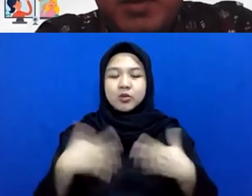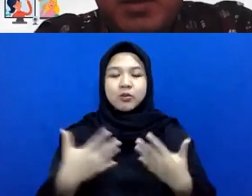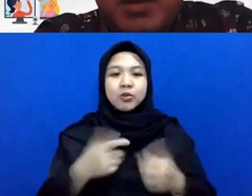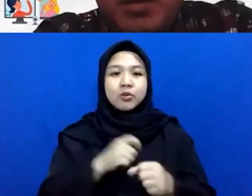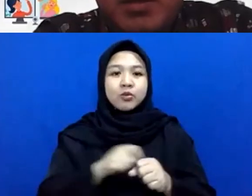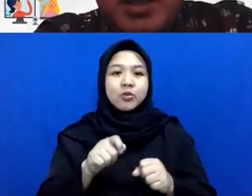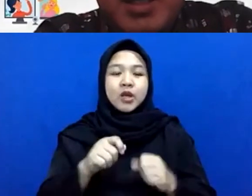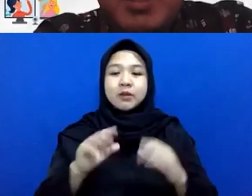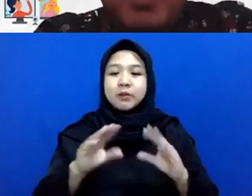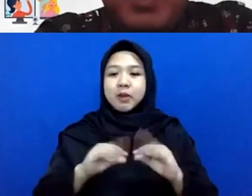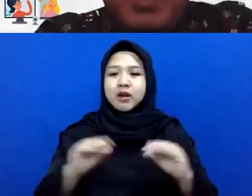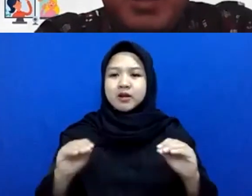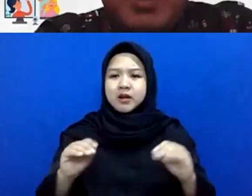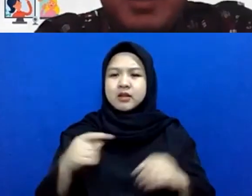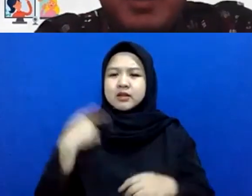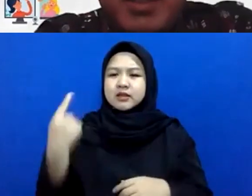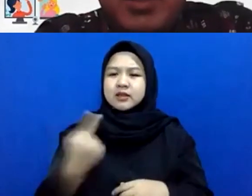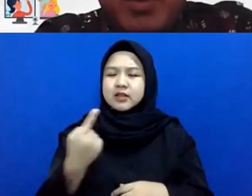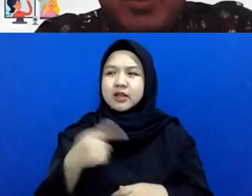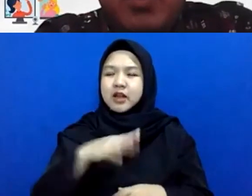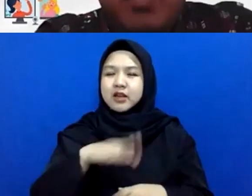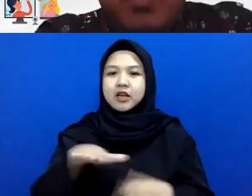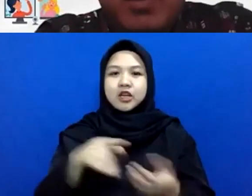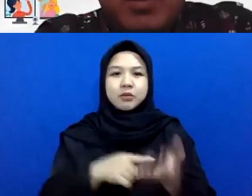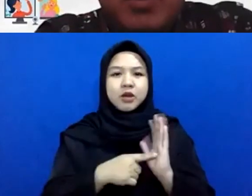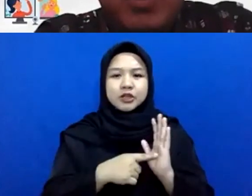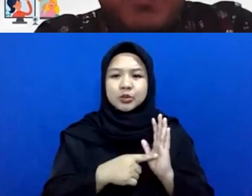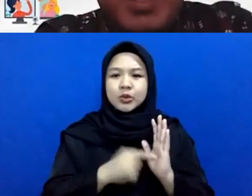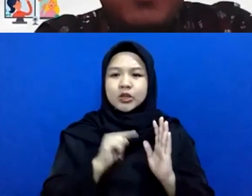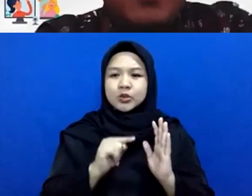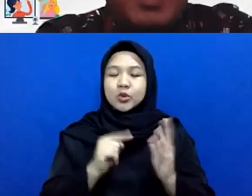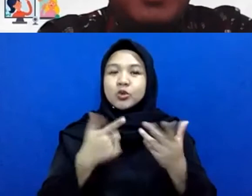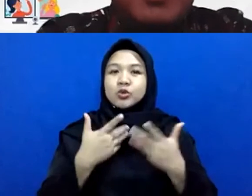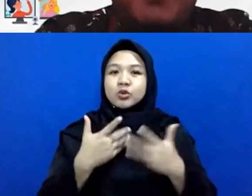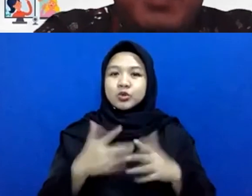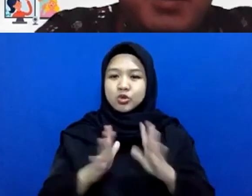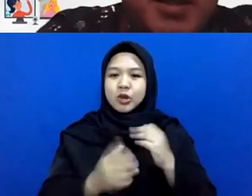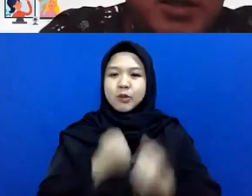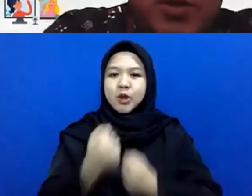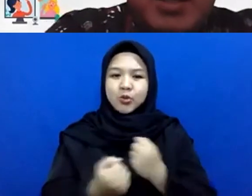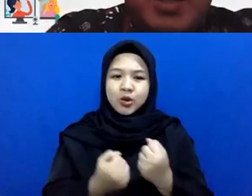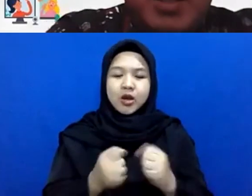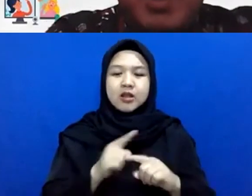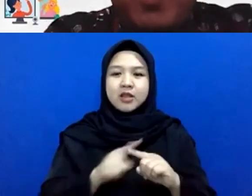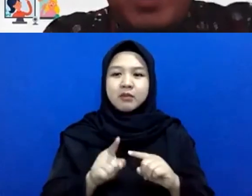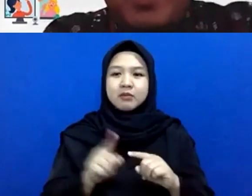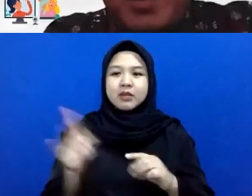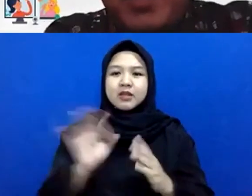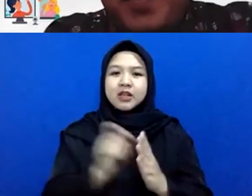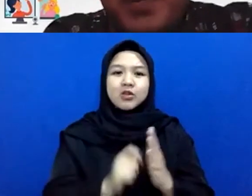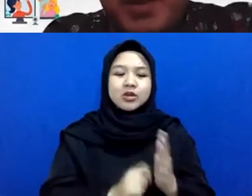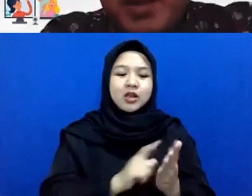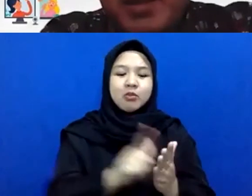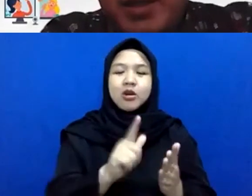magang, seringkali kan begini, adik-adik mahasiswa itu sudah melakukan tetapi tidak ditulis dalam laporan